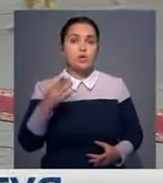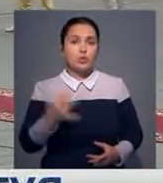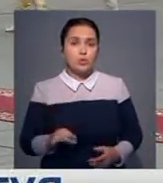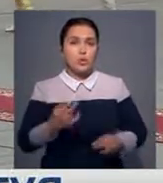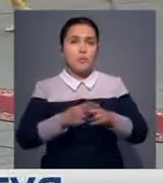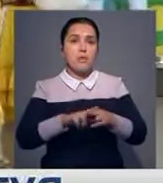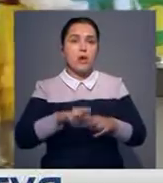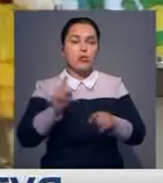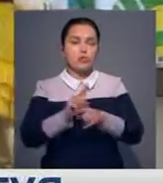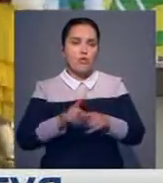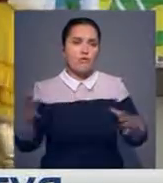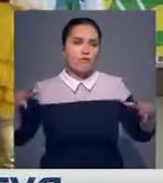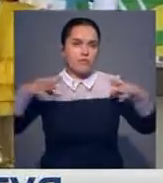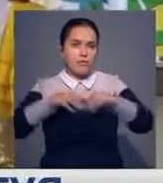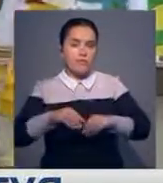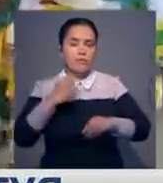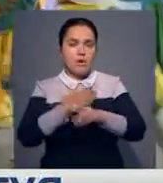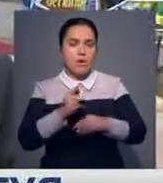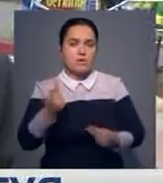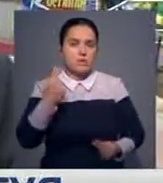пределы национально-культурных центров.